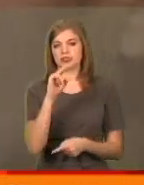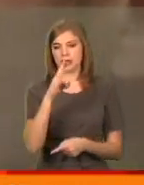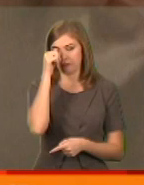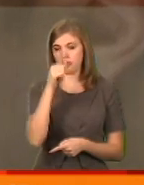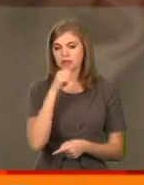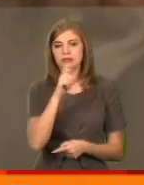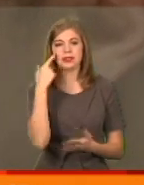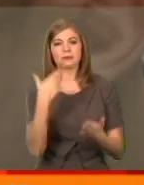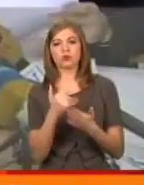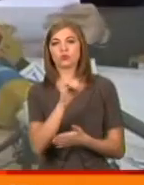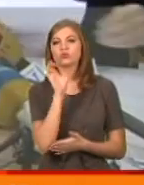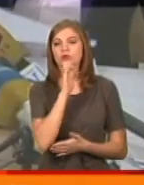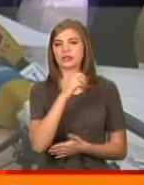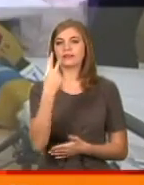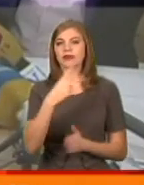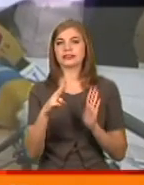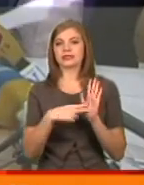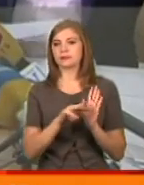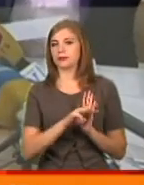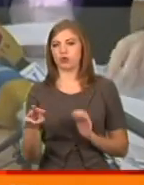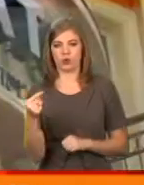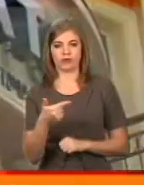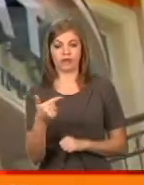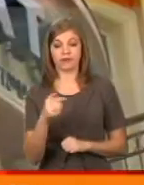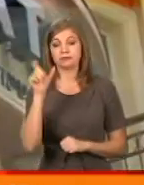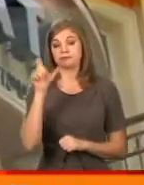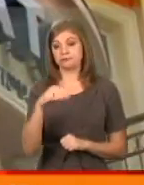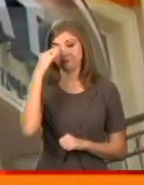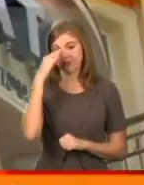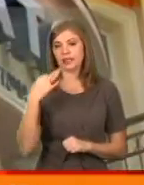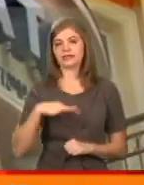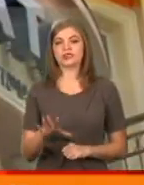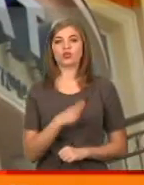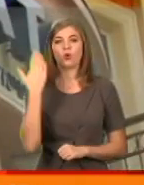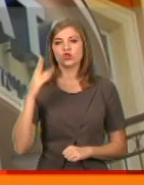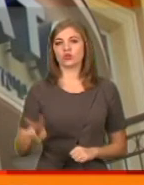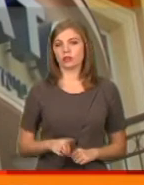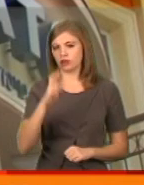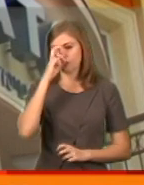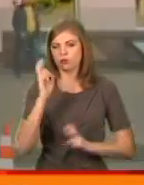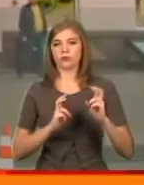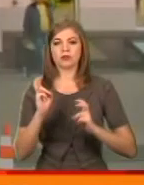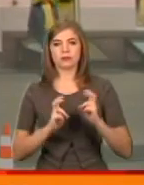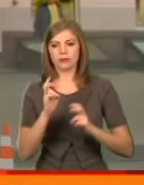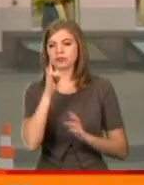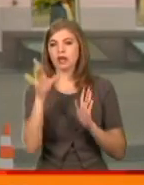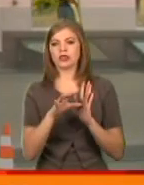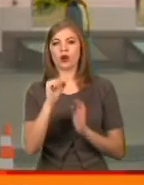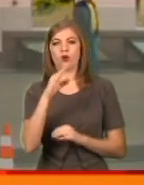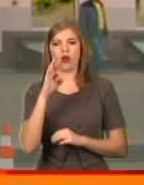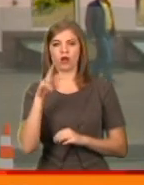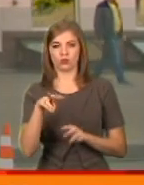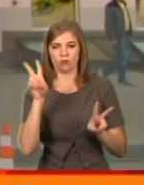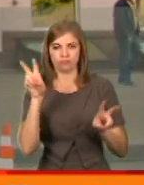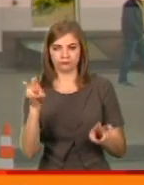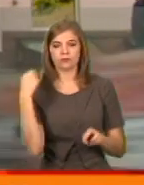за підозрою розкрадання 27 мільйонів гривень. Артем Кім – син колишнього директора державного підприємства «Енергоатом»